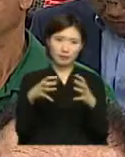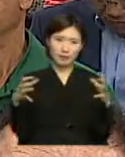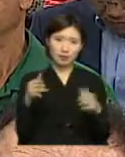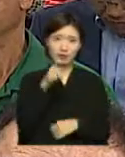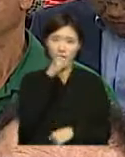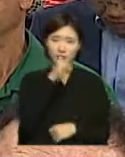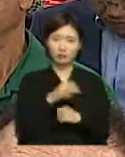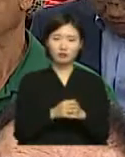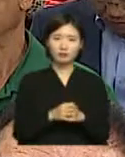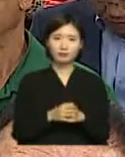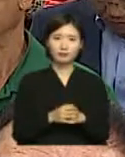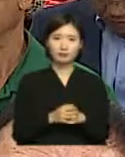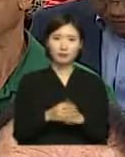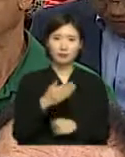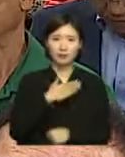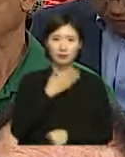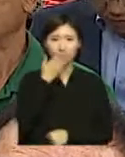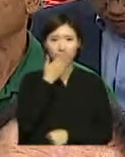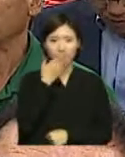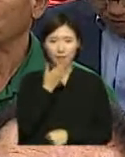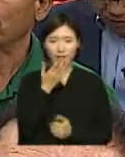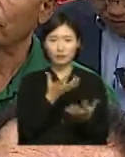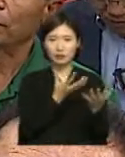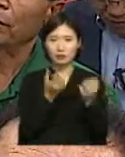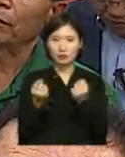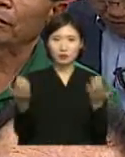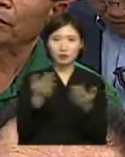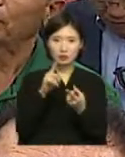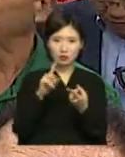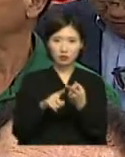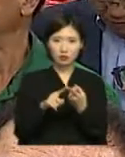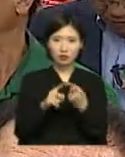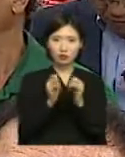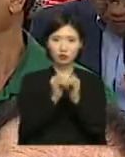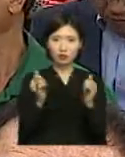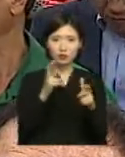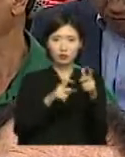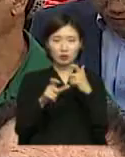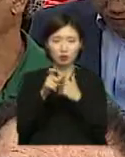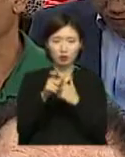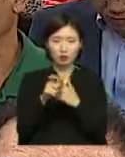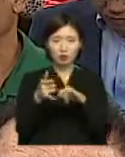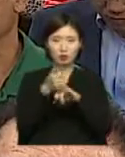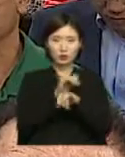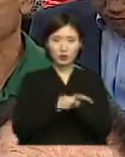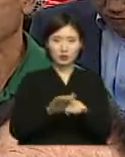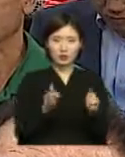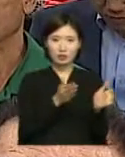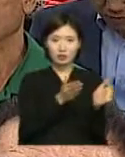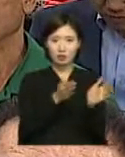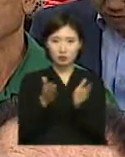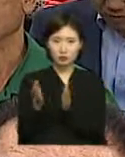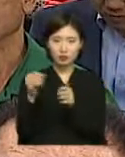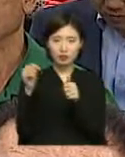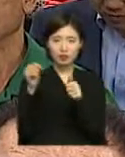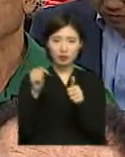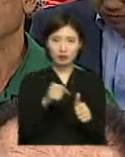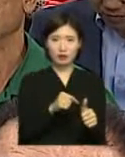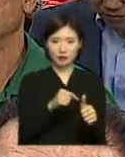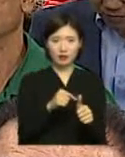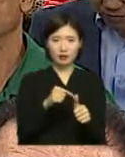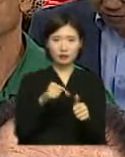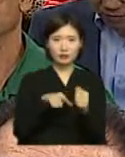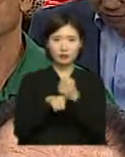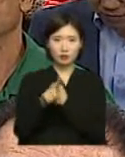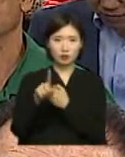그리고 제가 할 수 있는 많은 일들을 우리 주민들께서 더 좀 꼭 마무리 잘하라 이런 의미로